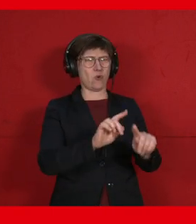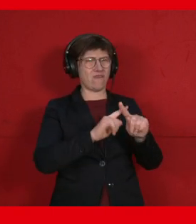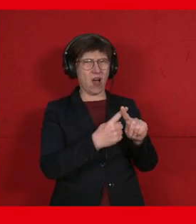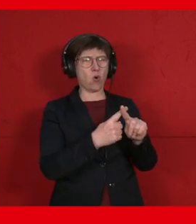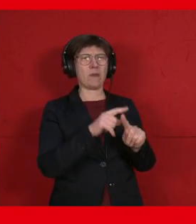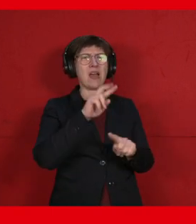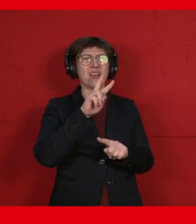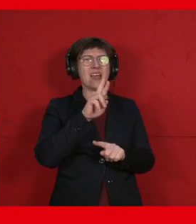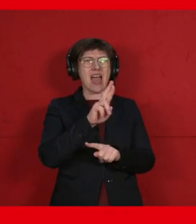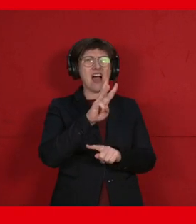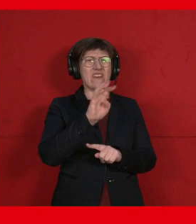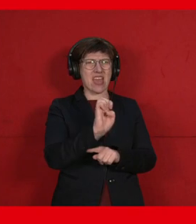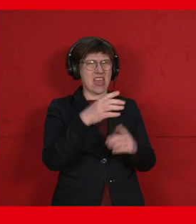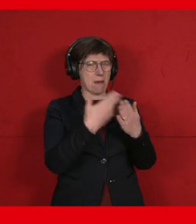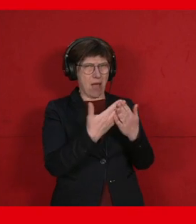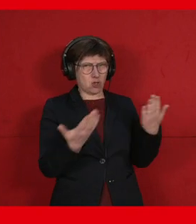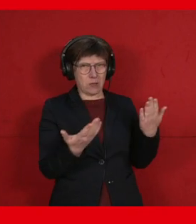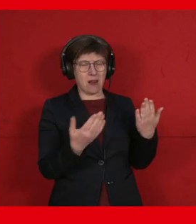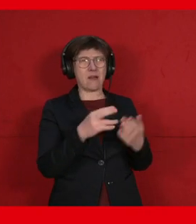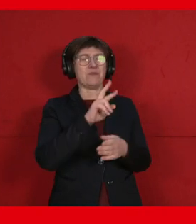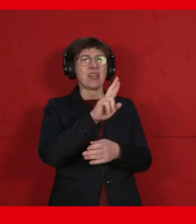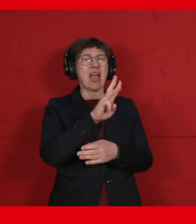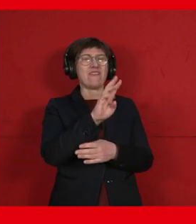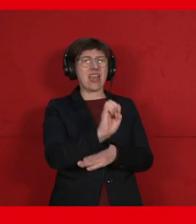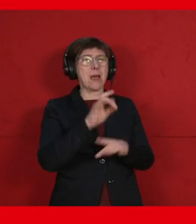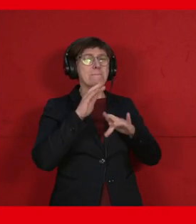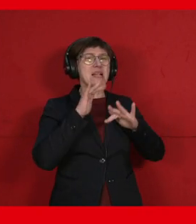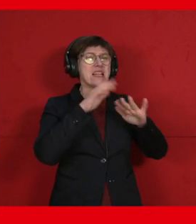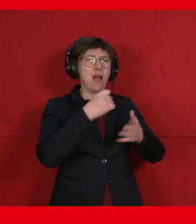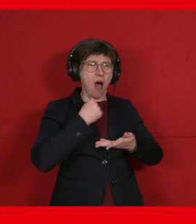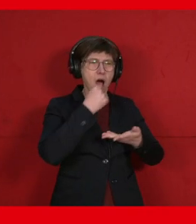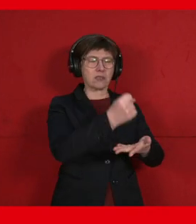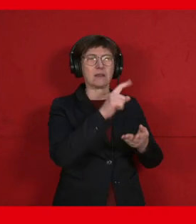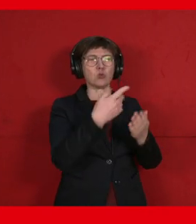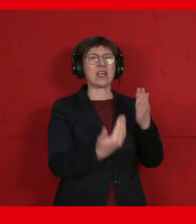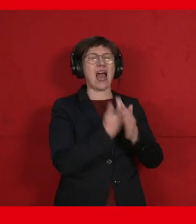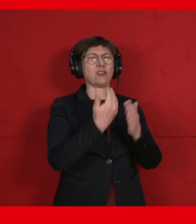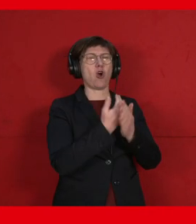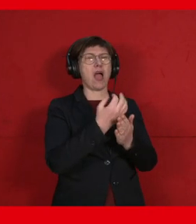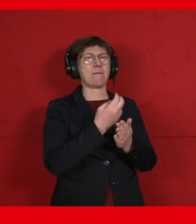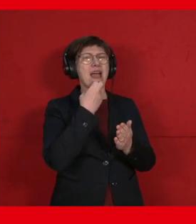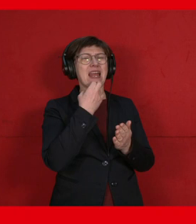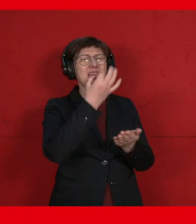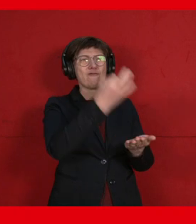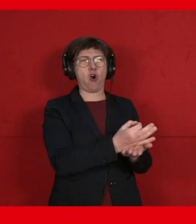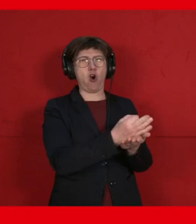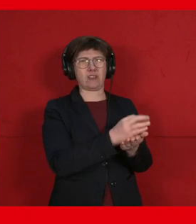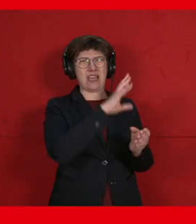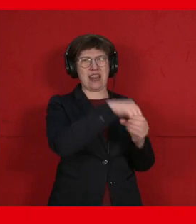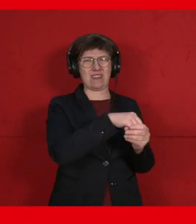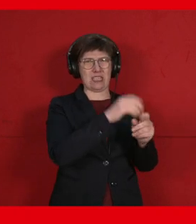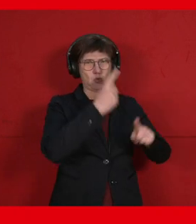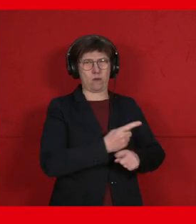dass RWE, um es mal als Beispiel zu bringen, dass RWE die Milliarden, die sie bekommen, in erneuerbare Energien vor Ort investieren.